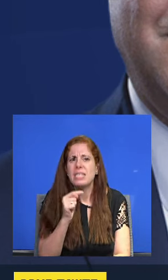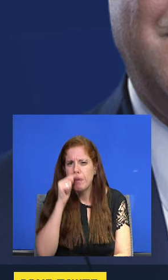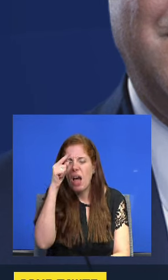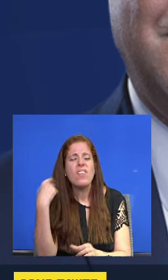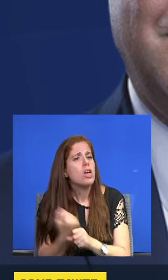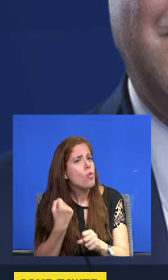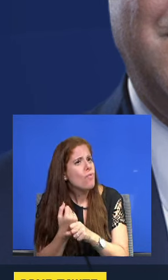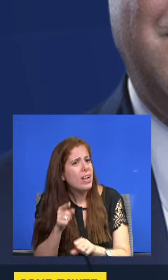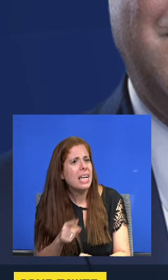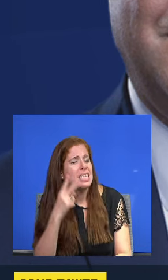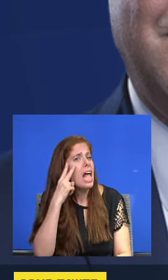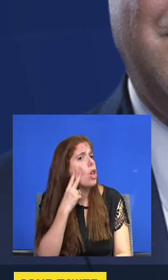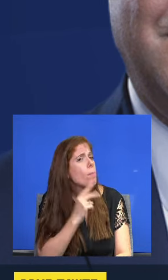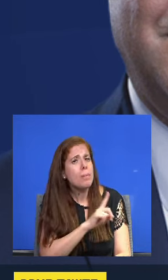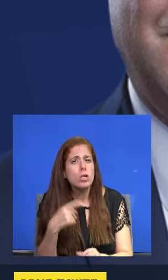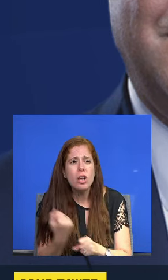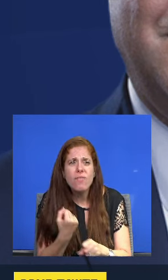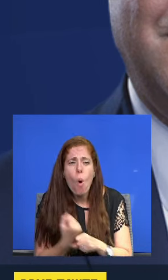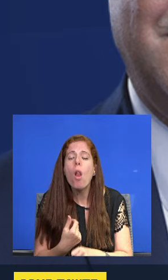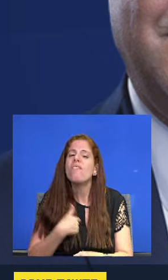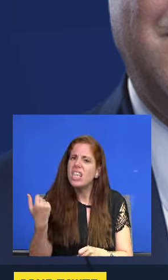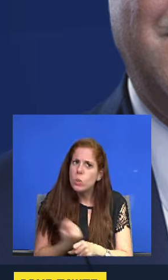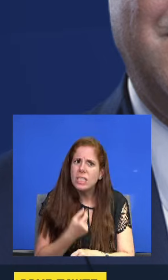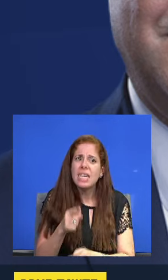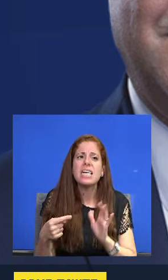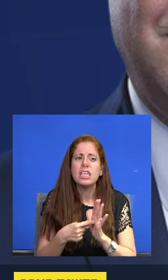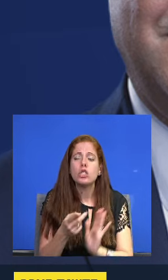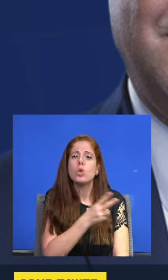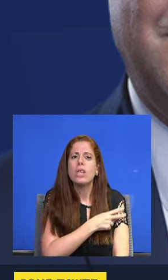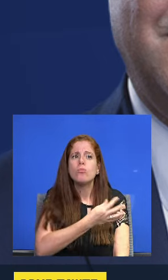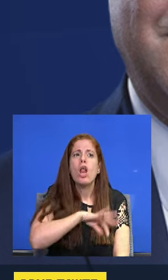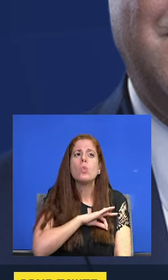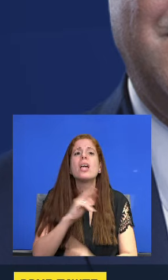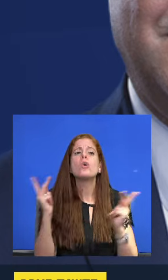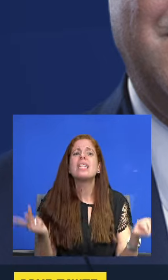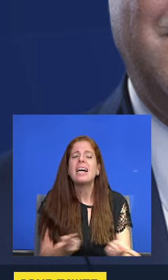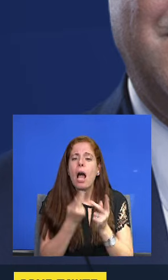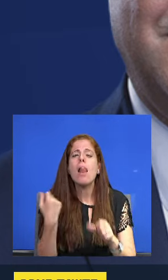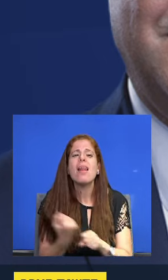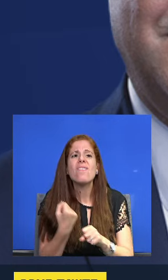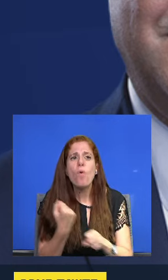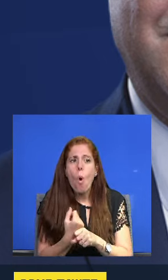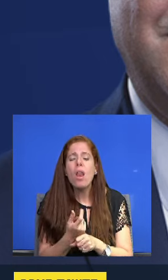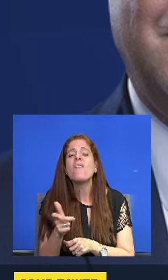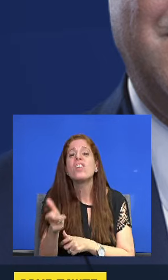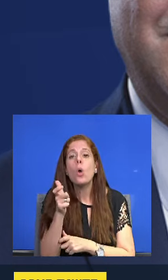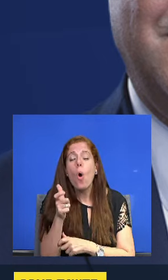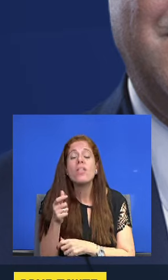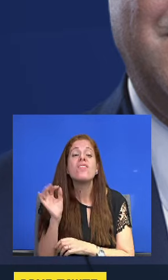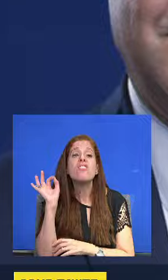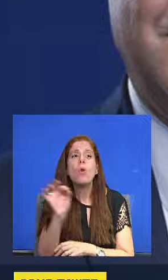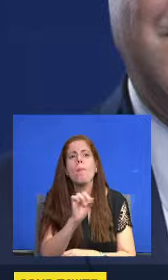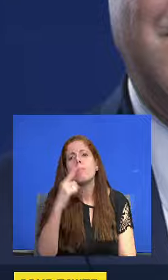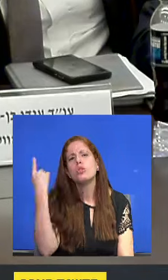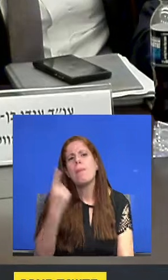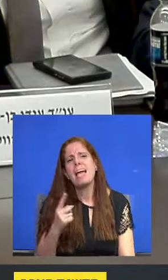אני לא מתבייש לפעול ואני עושה את זה, כדי שלשוטרים שלנו יהיה יותר קל לפעול ולראות ולפגוע במי שמאיים